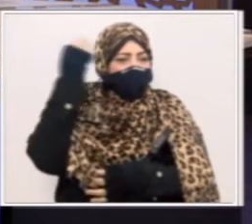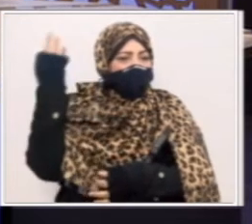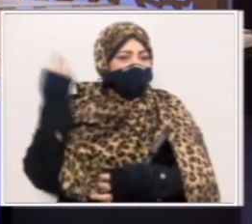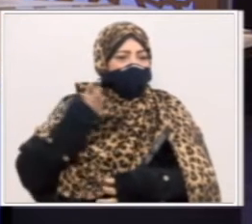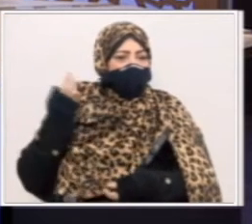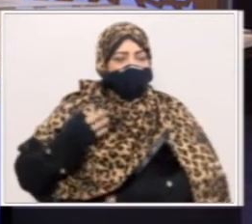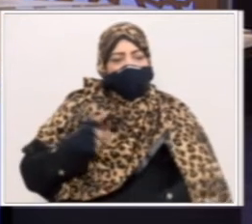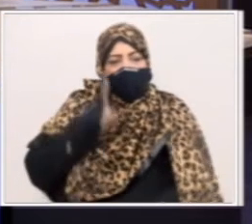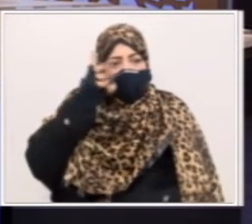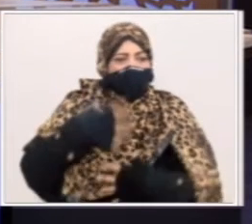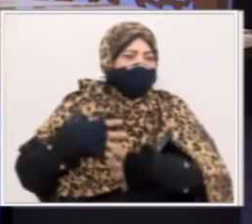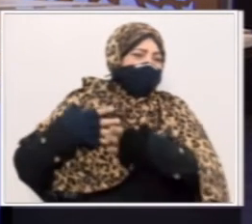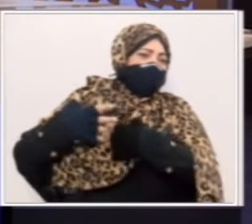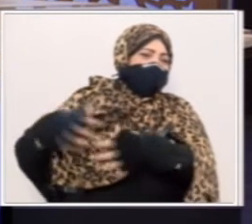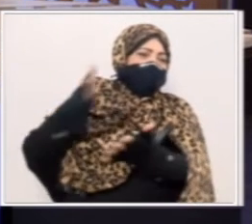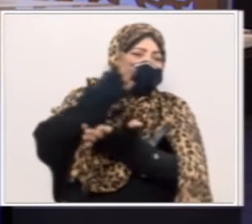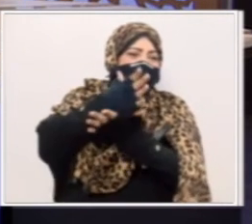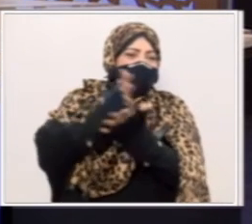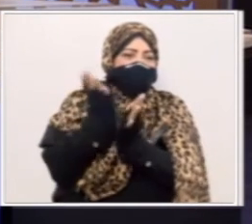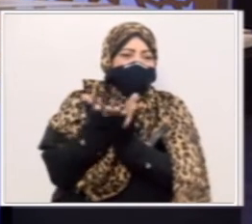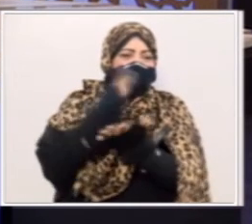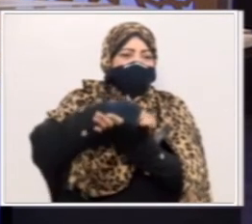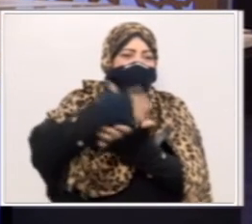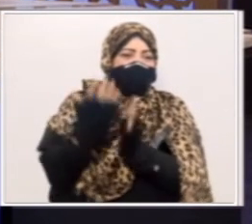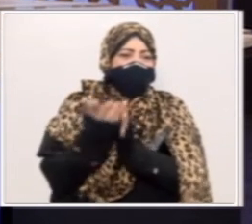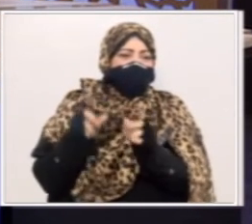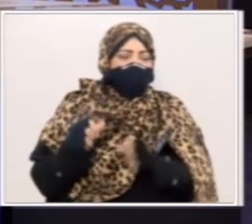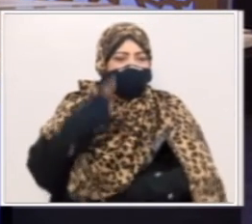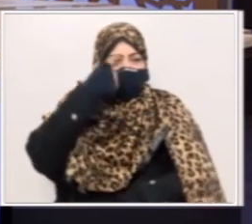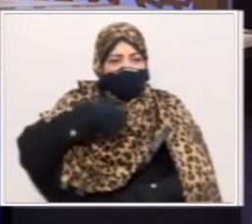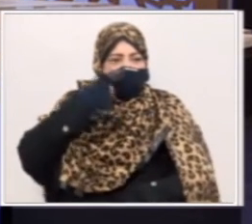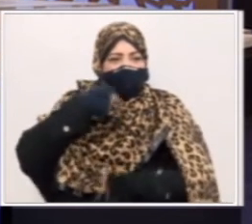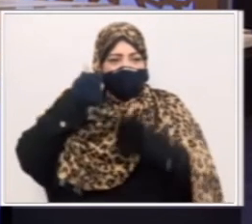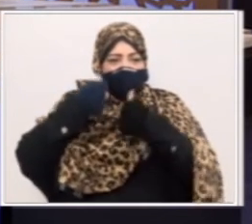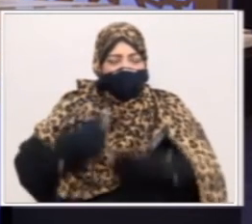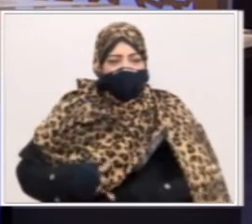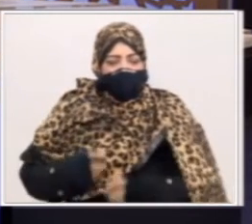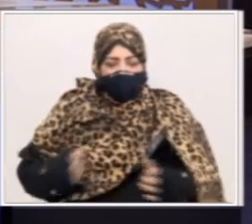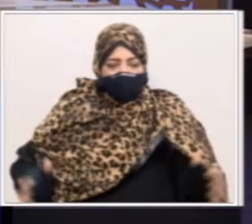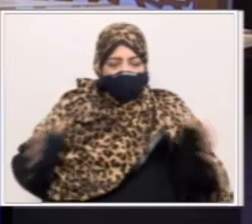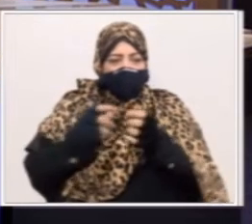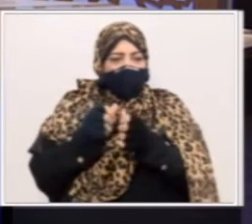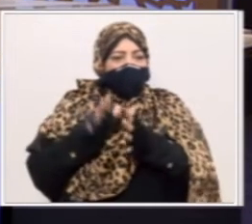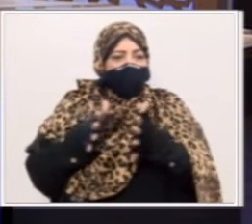الذي تريد. قطعة أرض أعطى للولد 2 هكتارين،